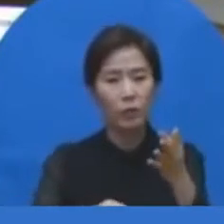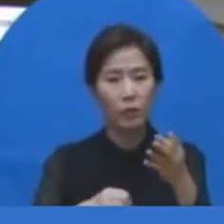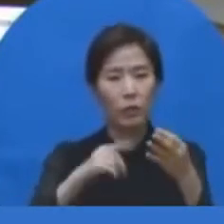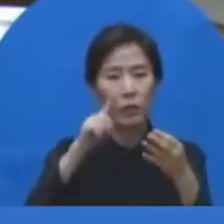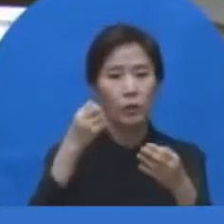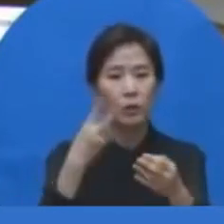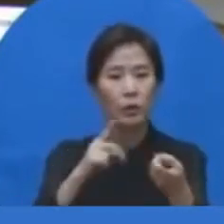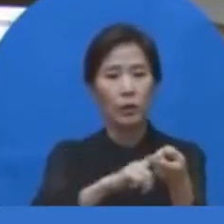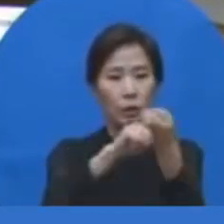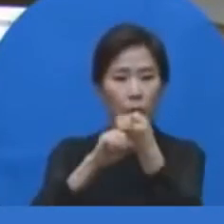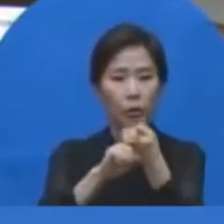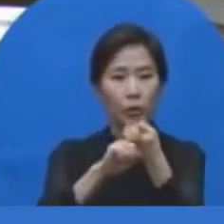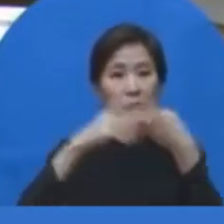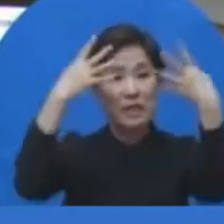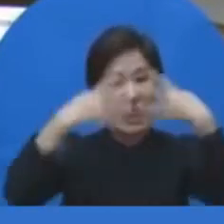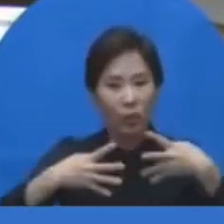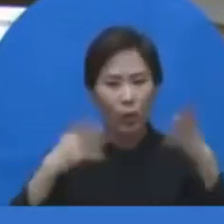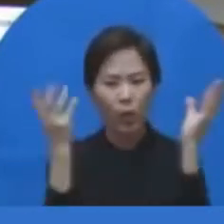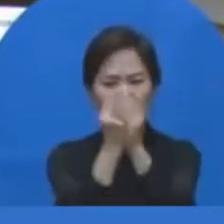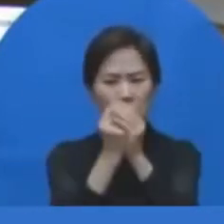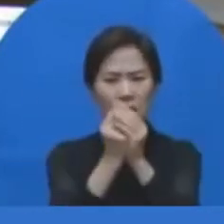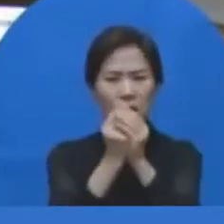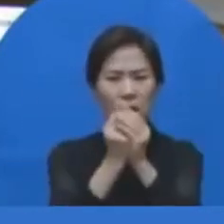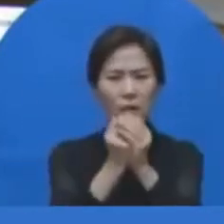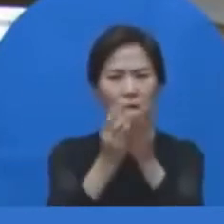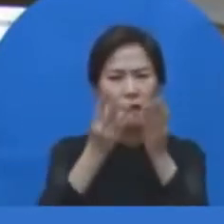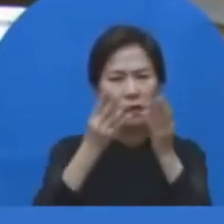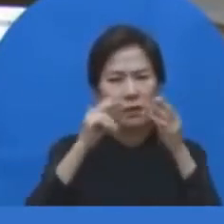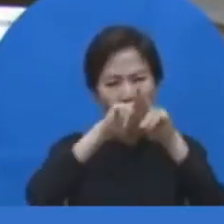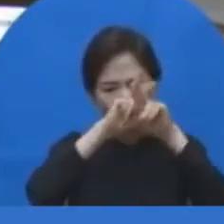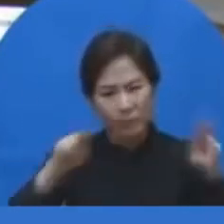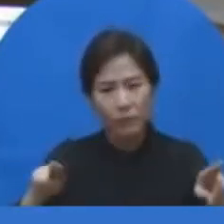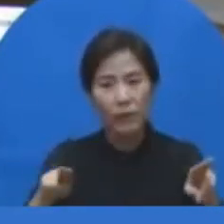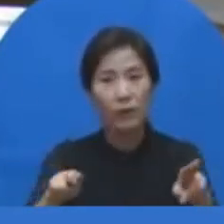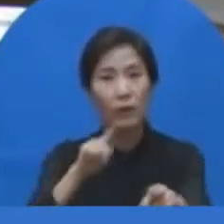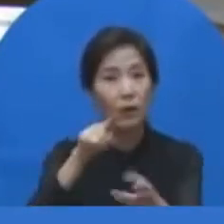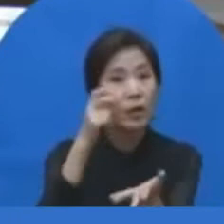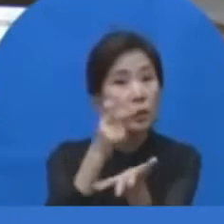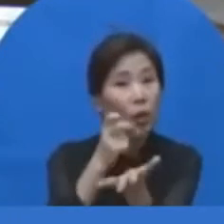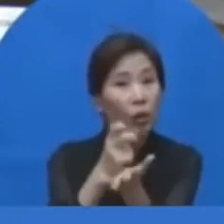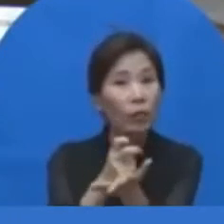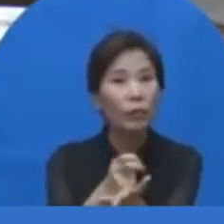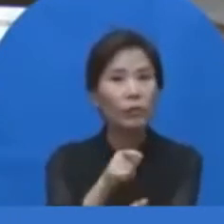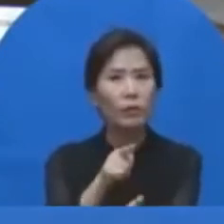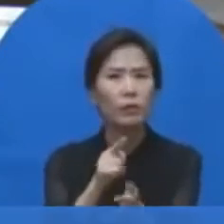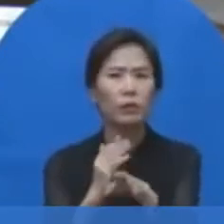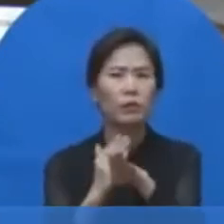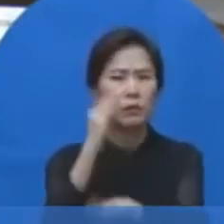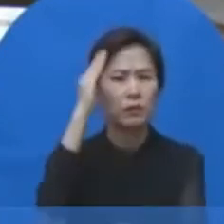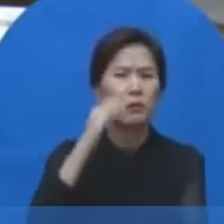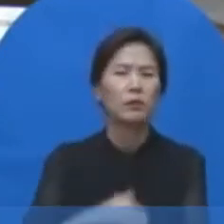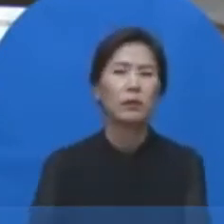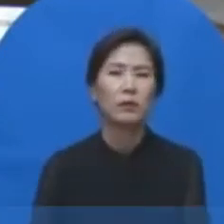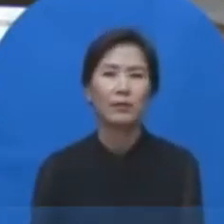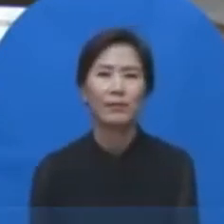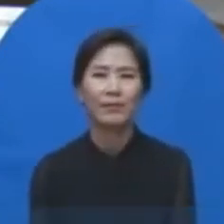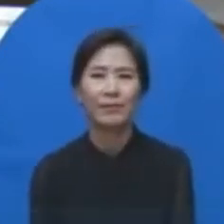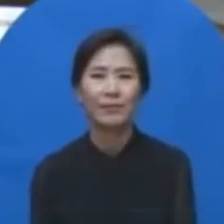이렇게 없도록 이렇게 하고 있기 때문에 상당히 이런 입법례는 참 찾아보기가 어렵다라는